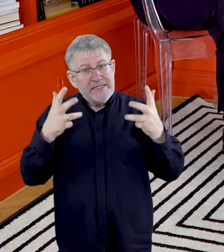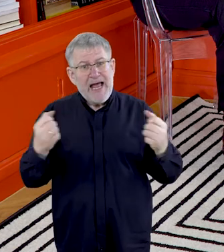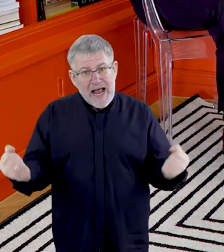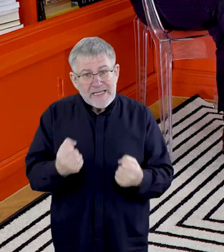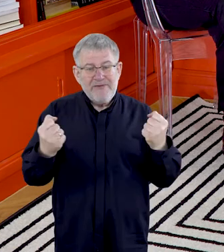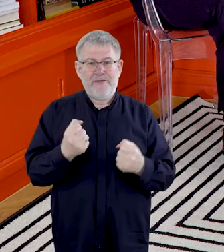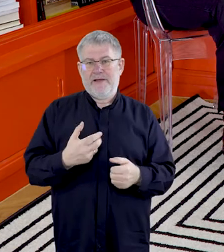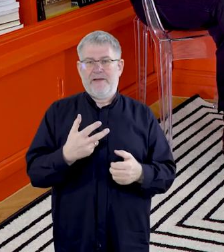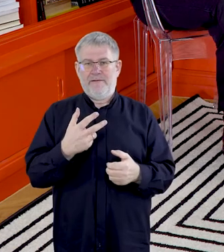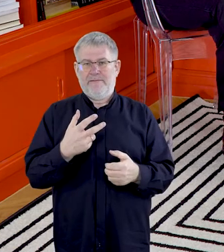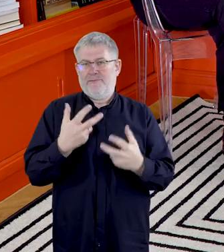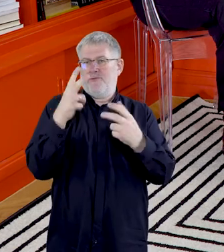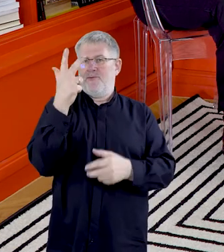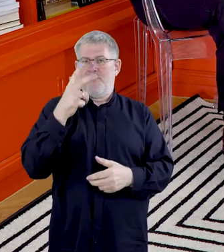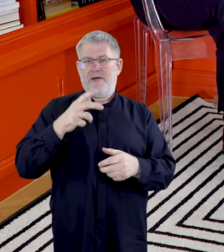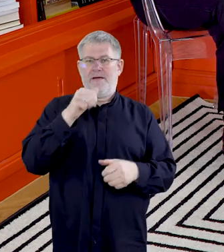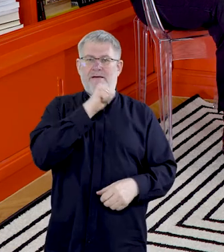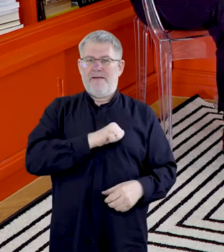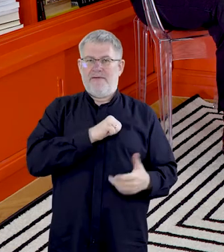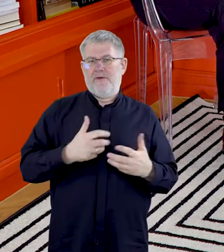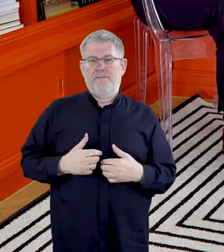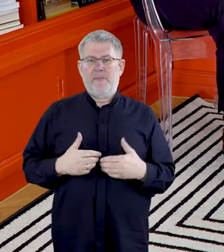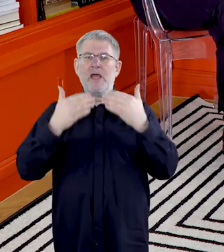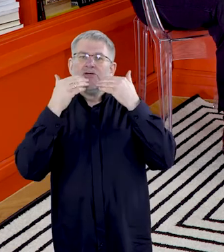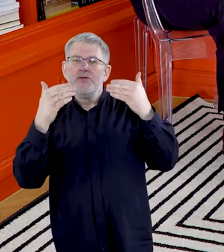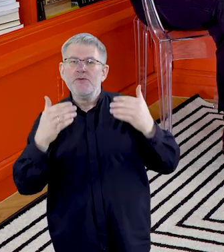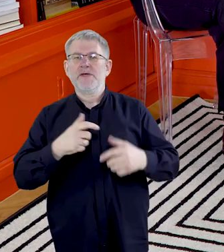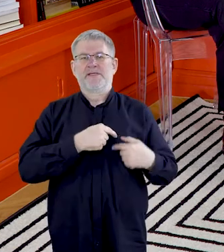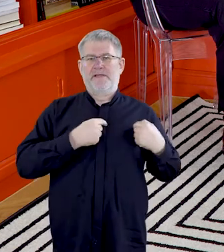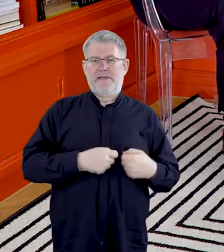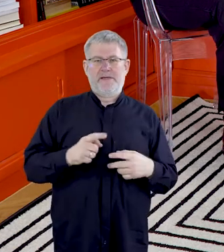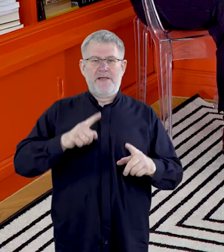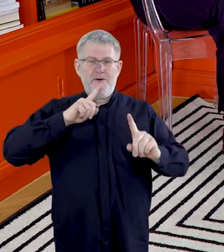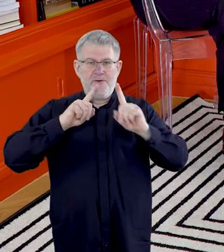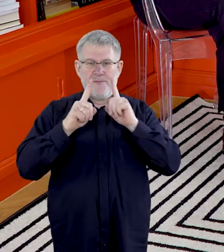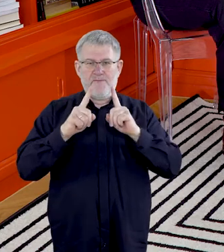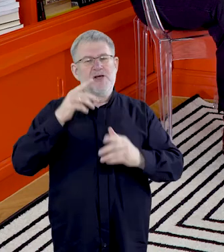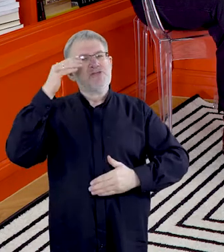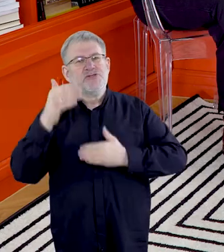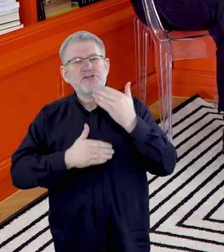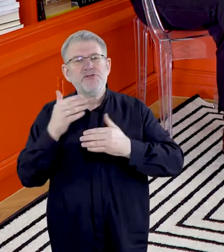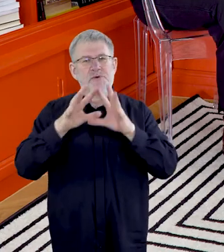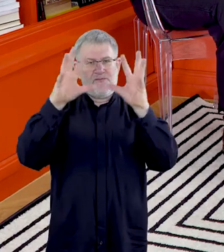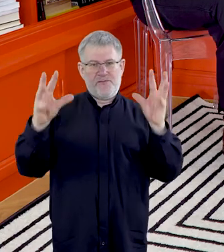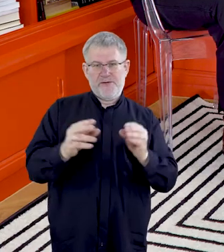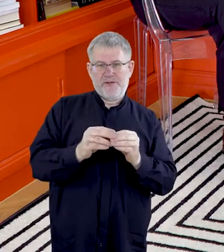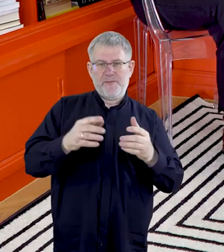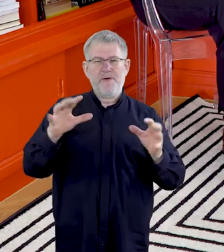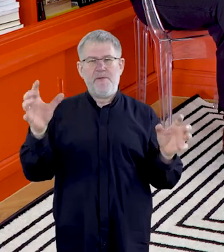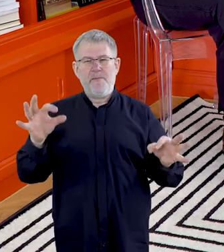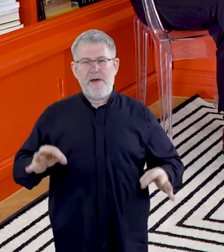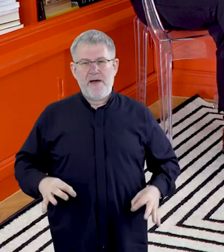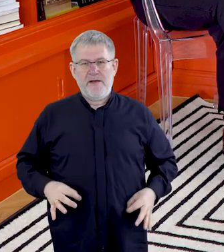być w trójce klasowej. Dziękuję serdecznie za rozmowę. Czyli życzymy wszystkim